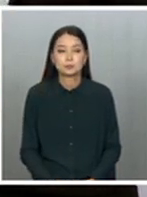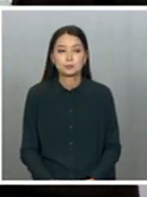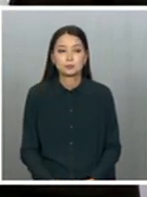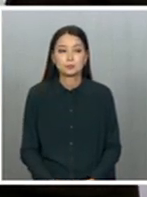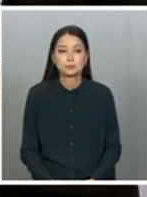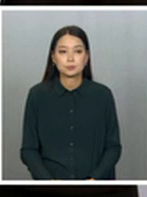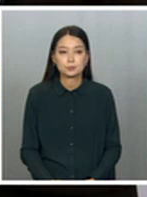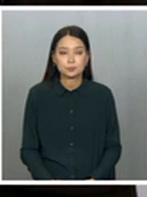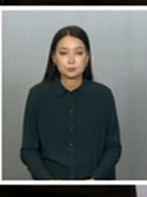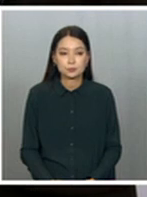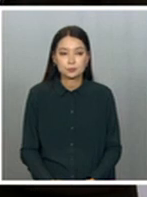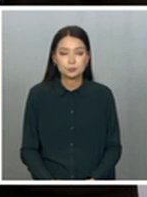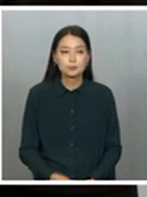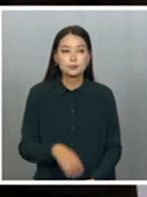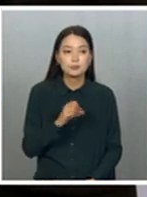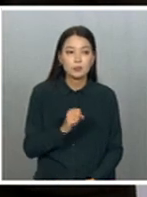Енді